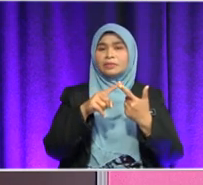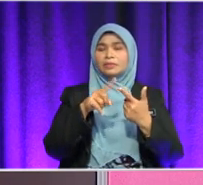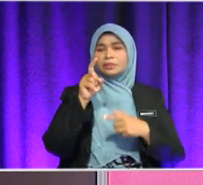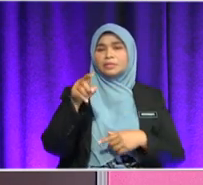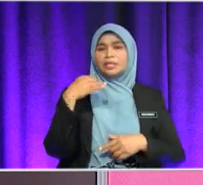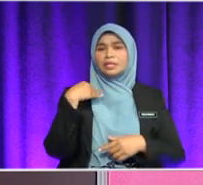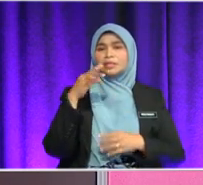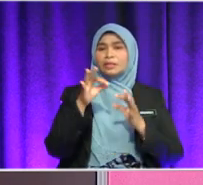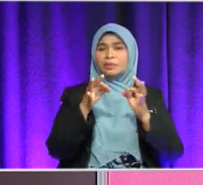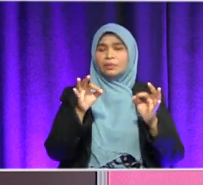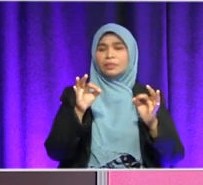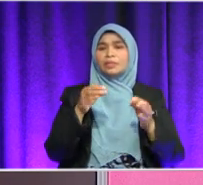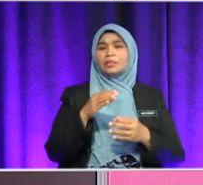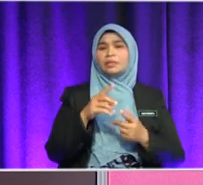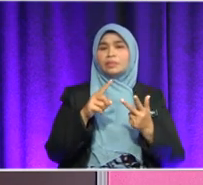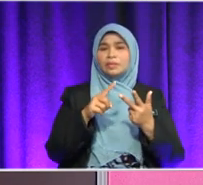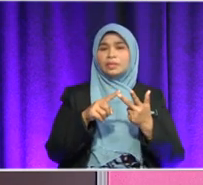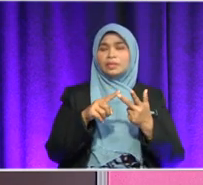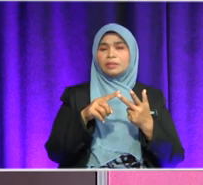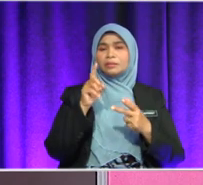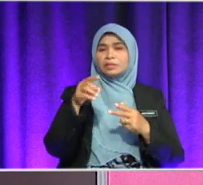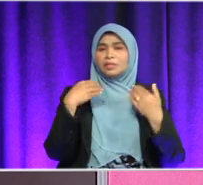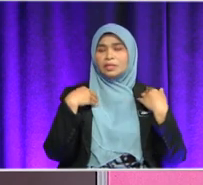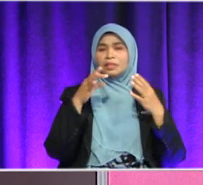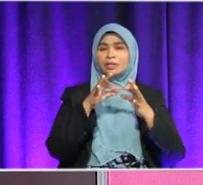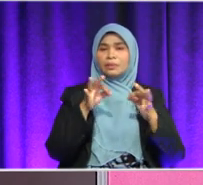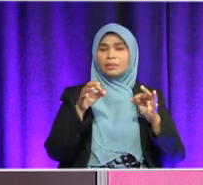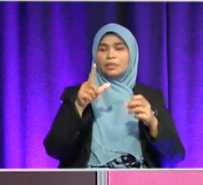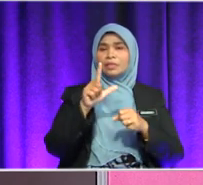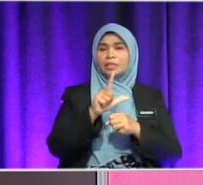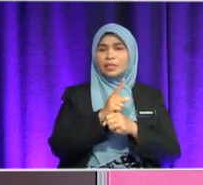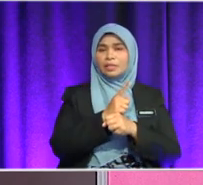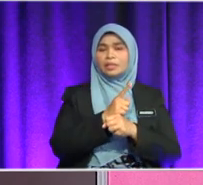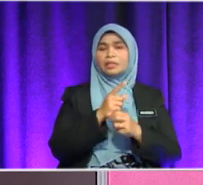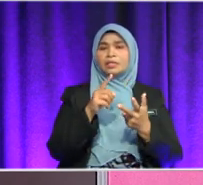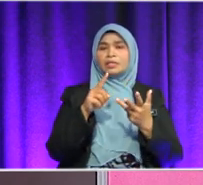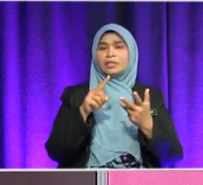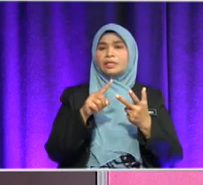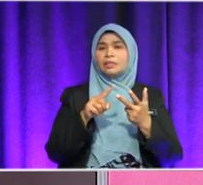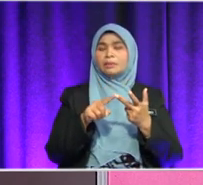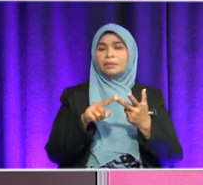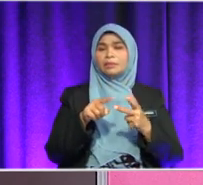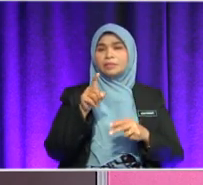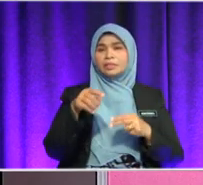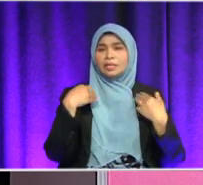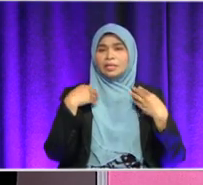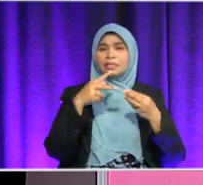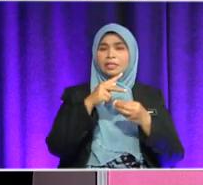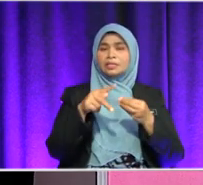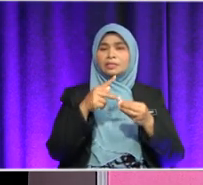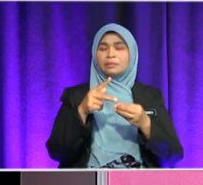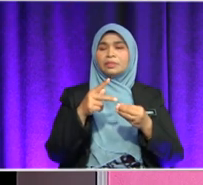uraian yang ketiga masih ada huraian lengkap dan yang keempatnya masih ada kesimpulan sebagaimana ya